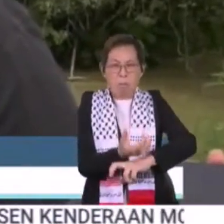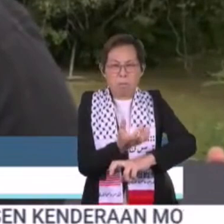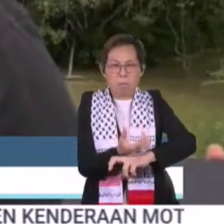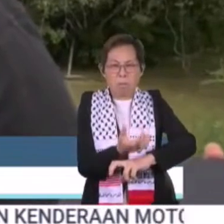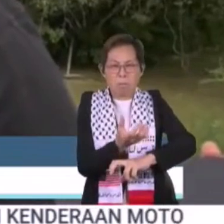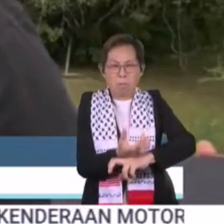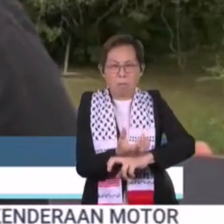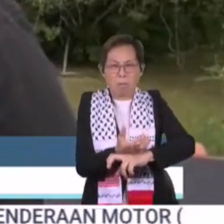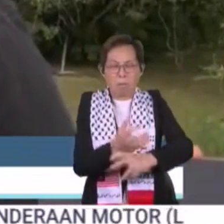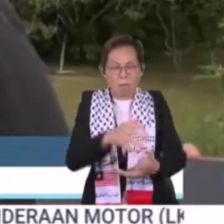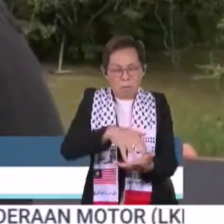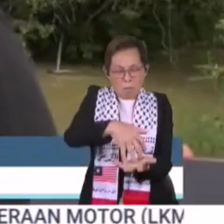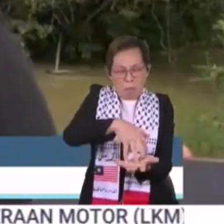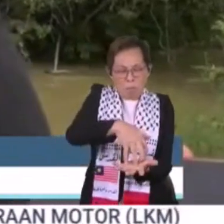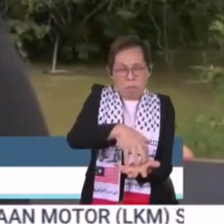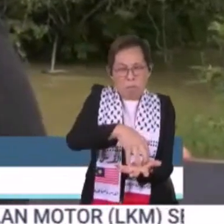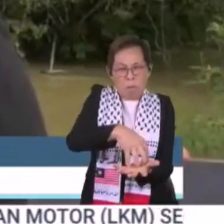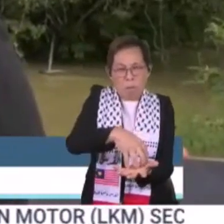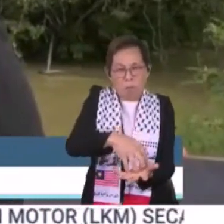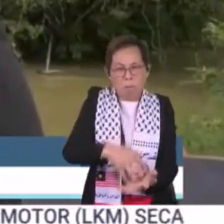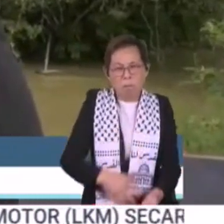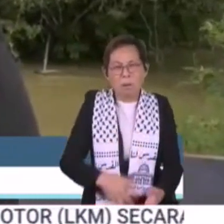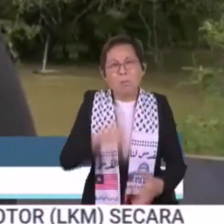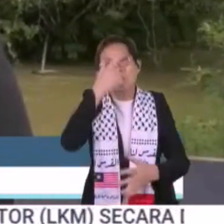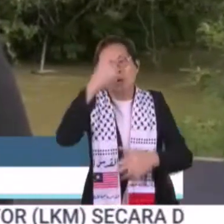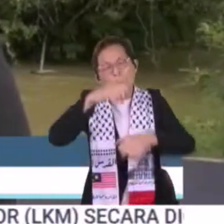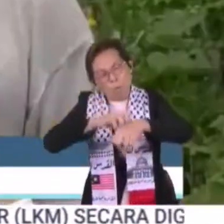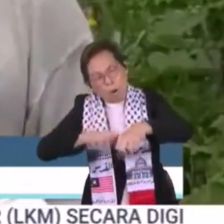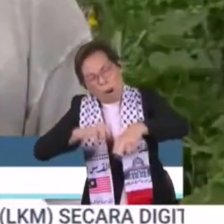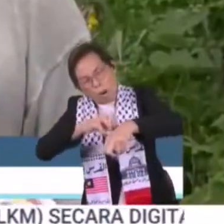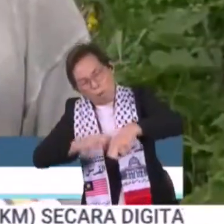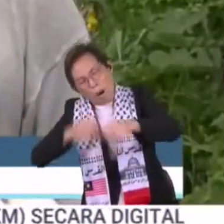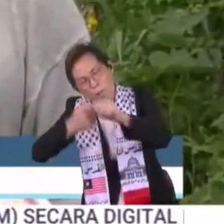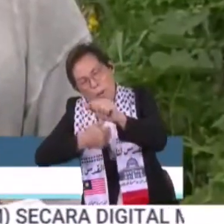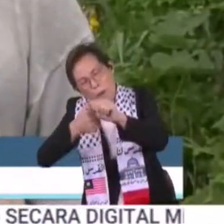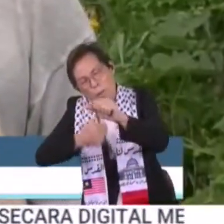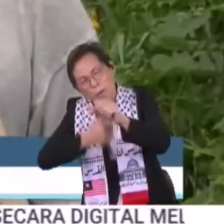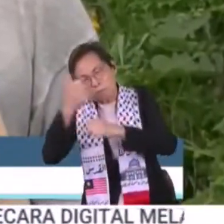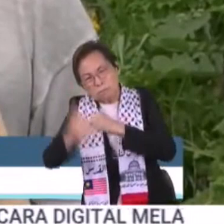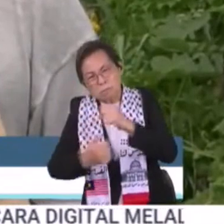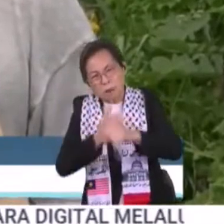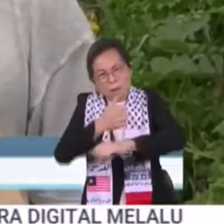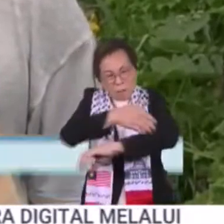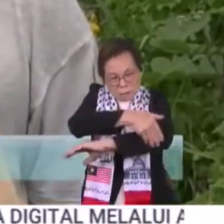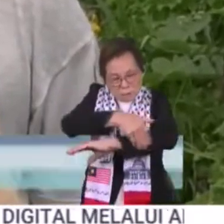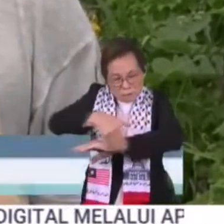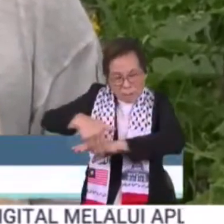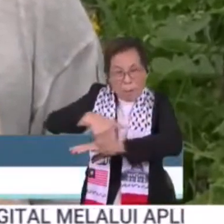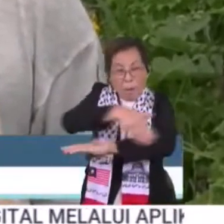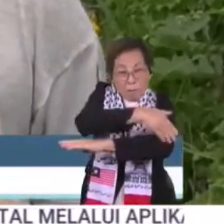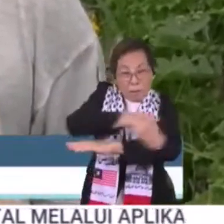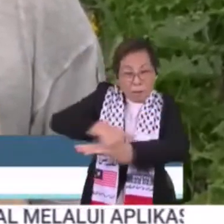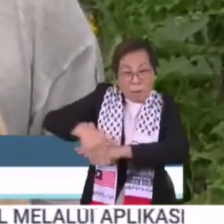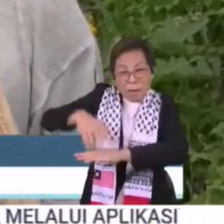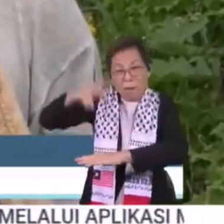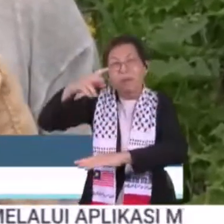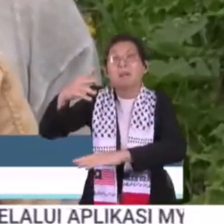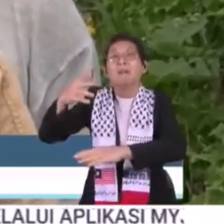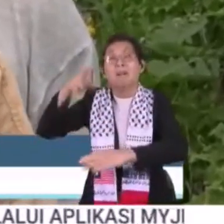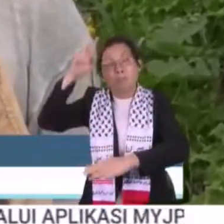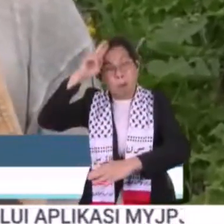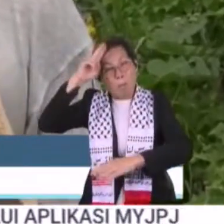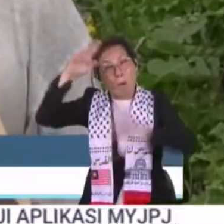tak tak kukusah disebabkan tiap-tiap tahun te ni boleh katakan tiap-tiap kali musim